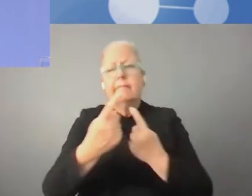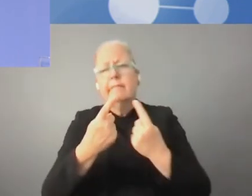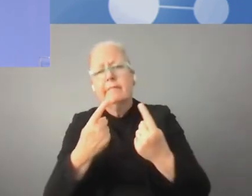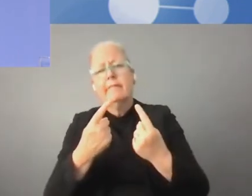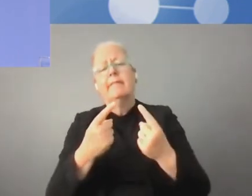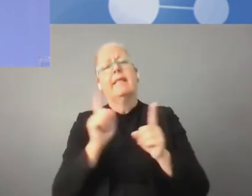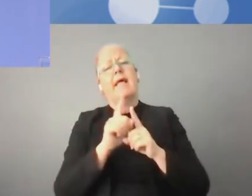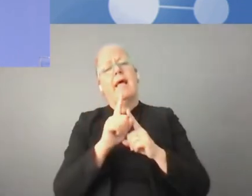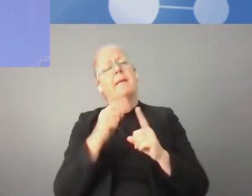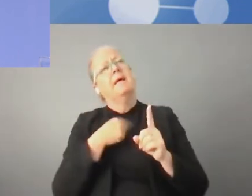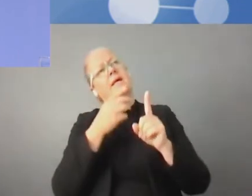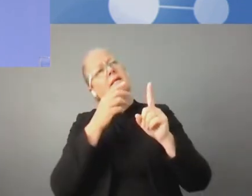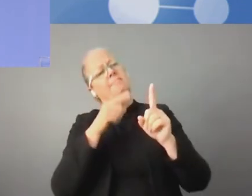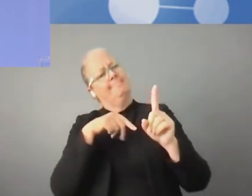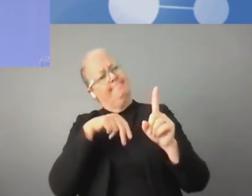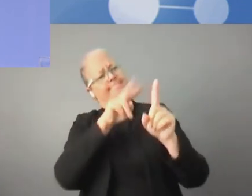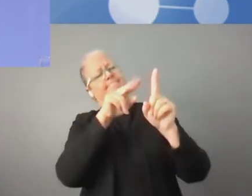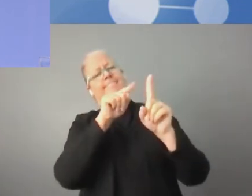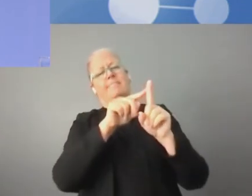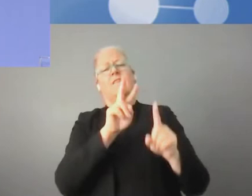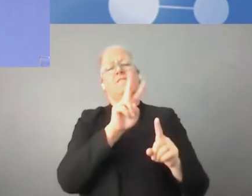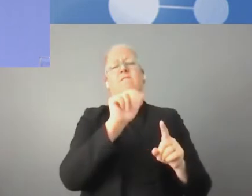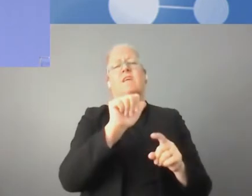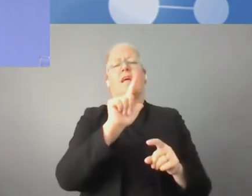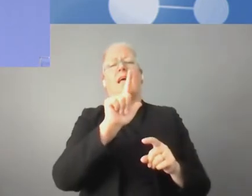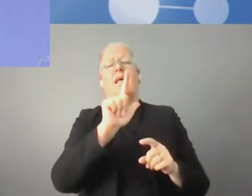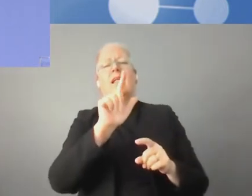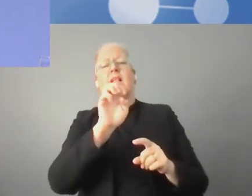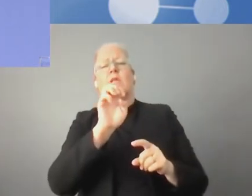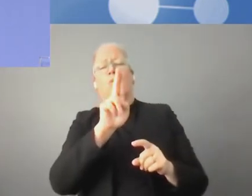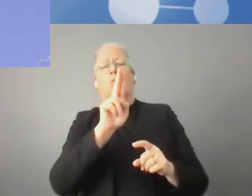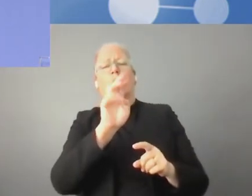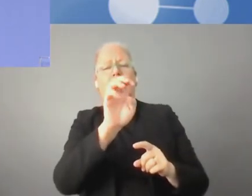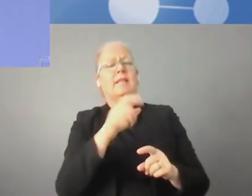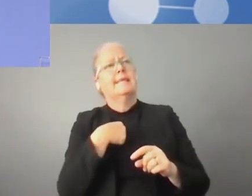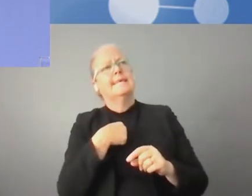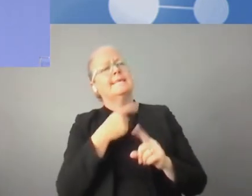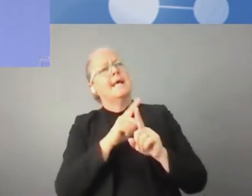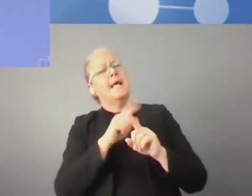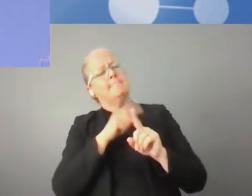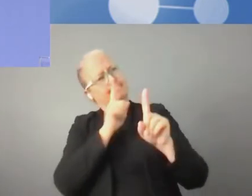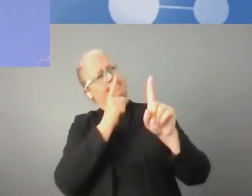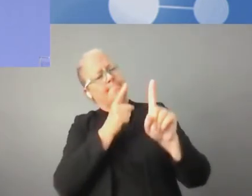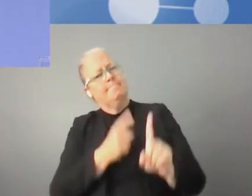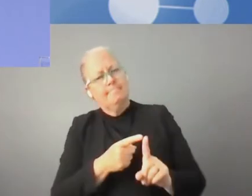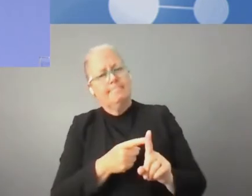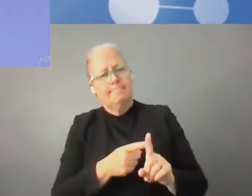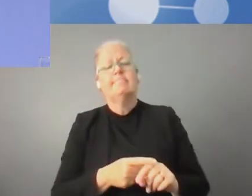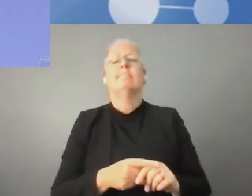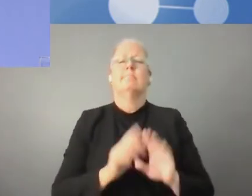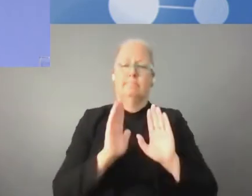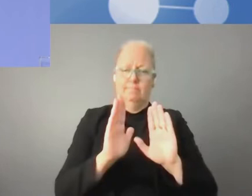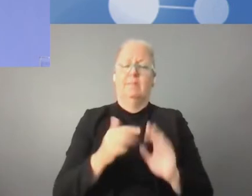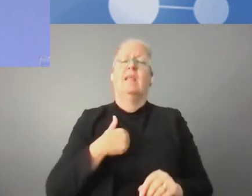和他所有的梦想就是包括在我们的发展之